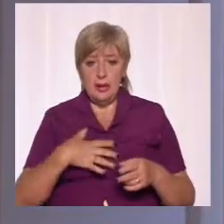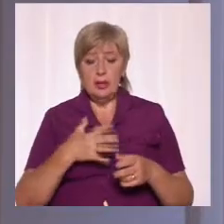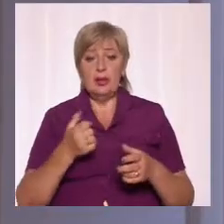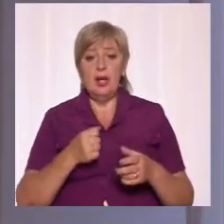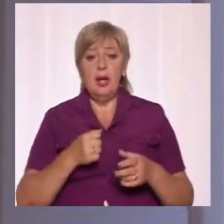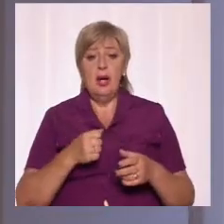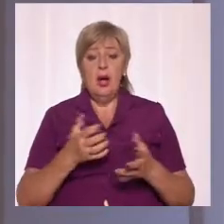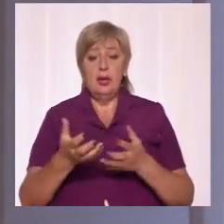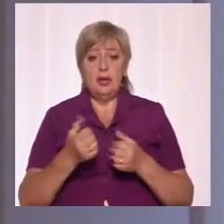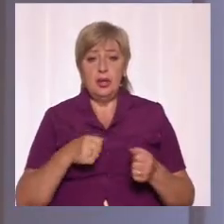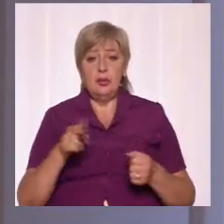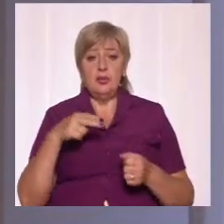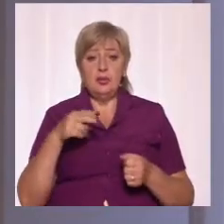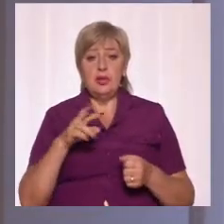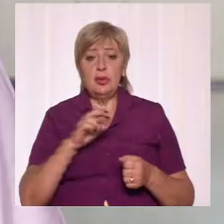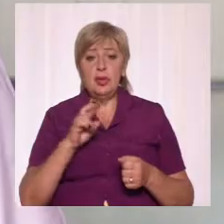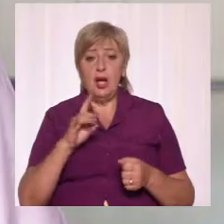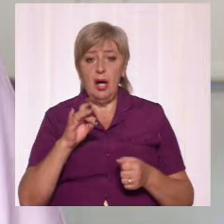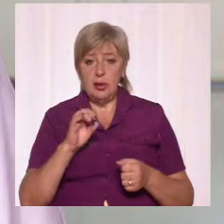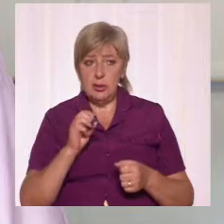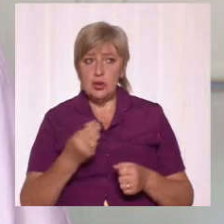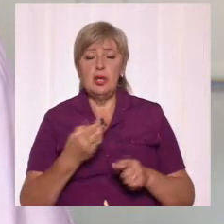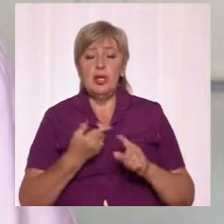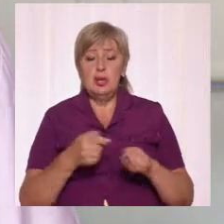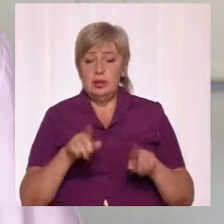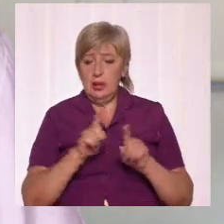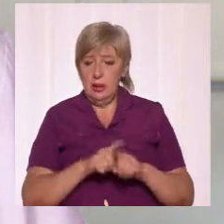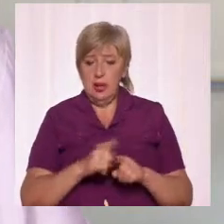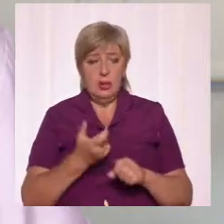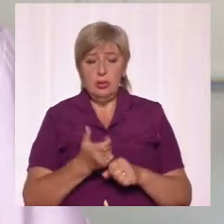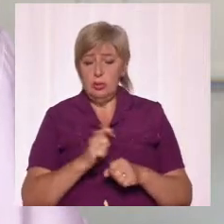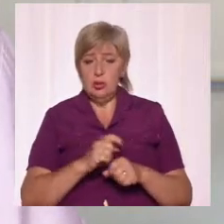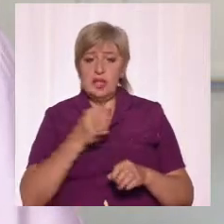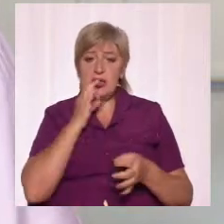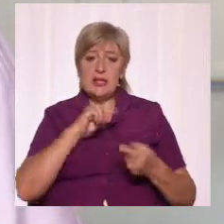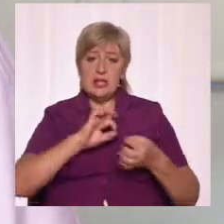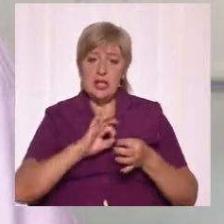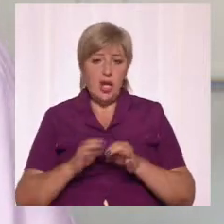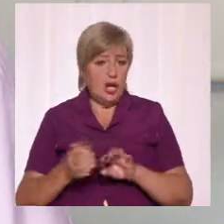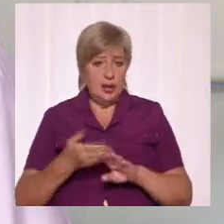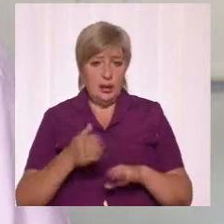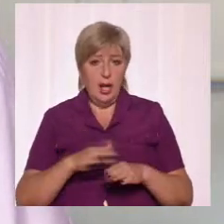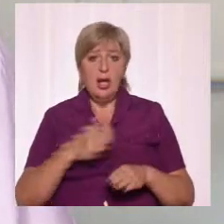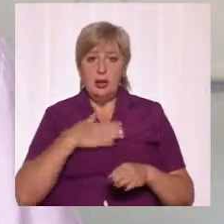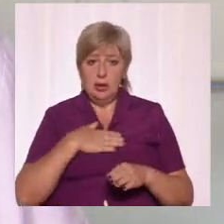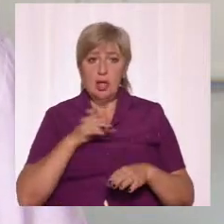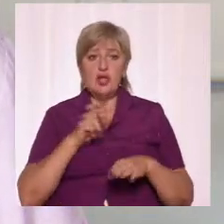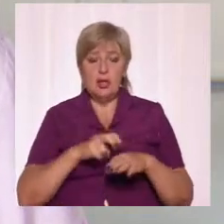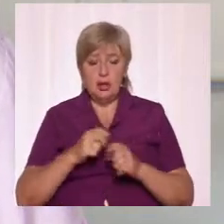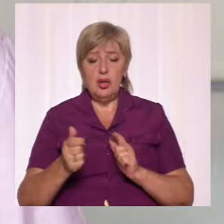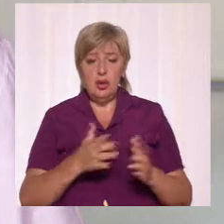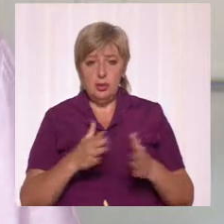Ярош. Воно дуже складне і часто закінчується заміною суглоба. Наші лікарі готові провести всі